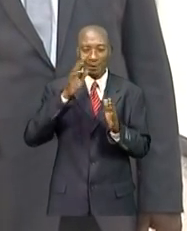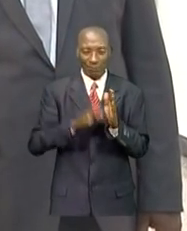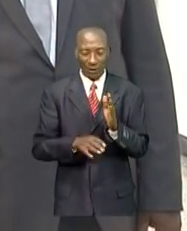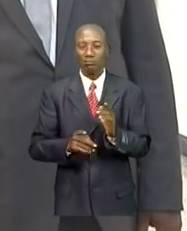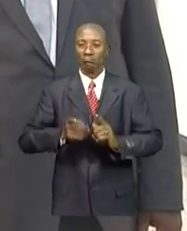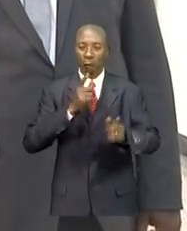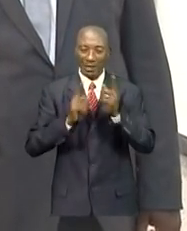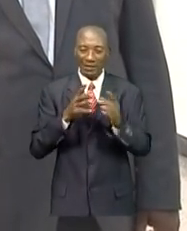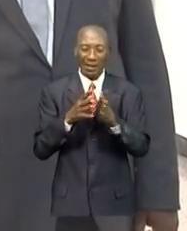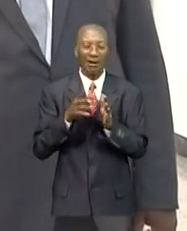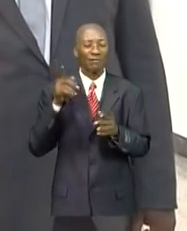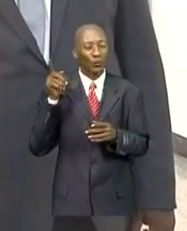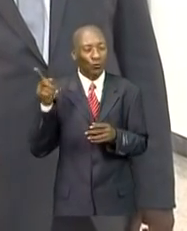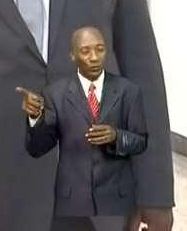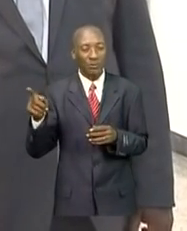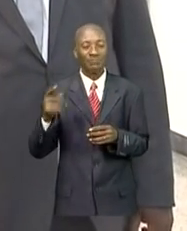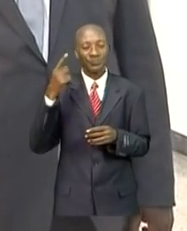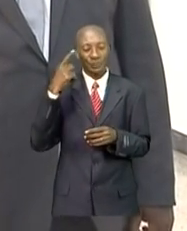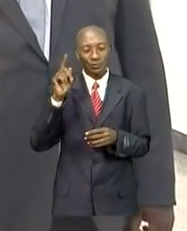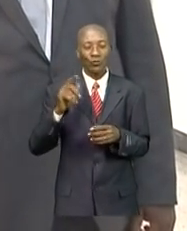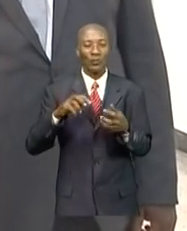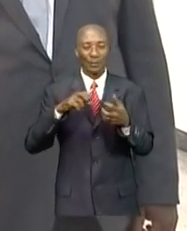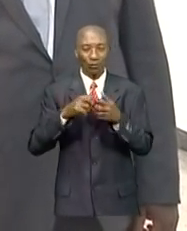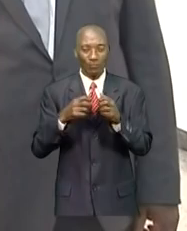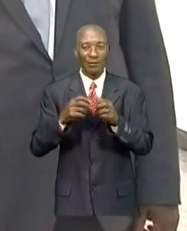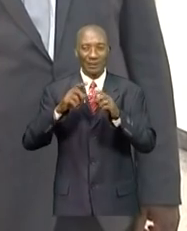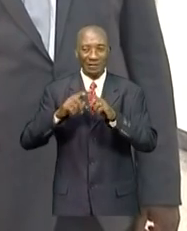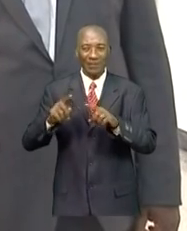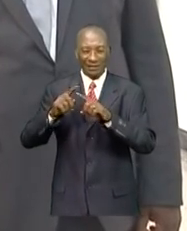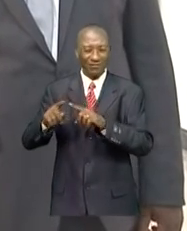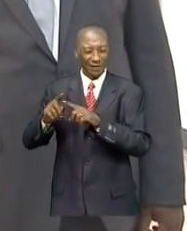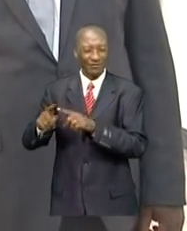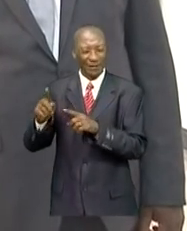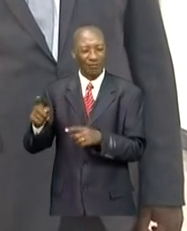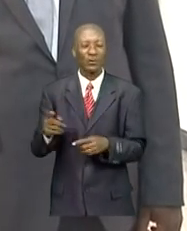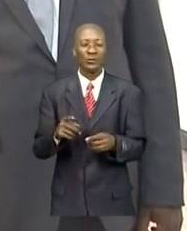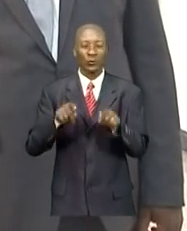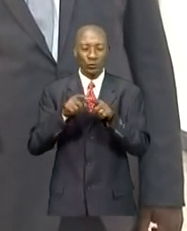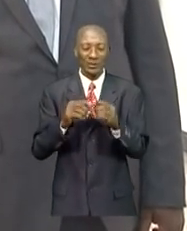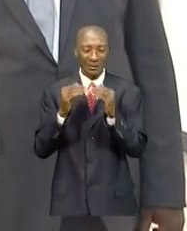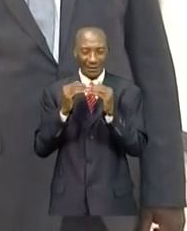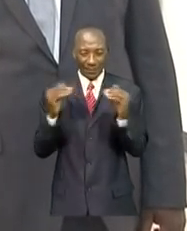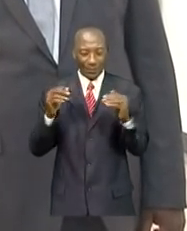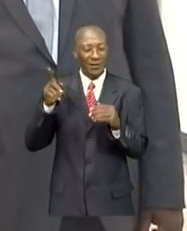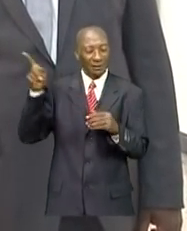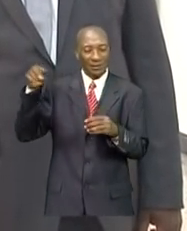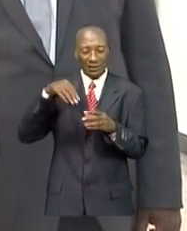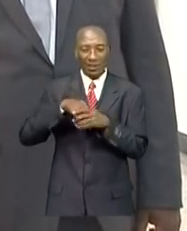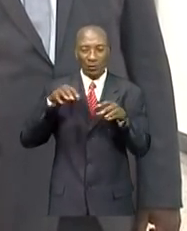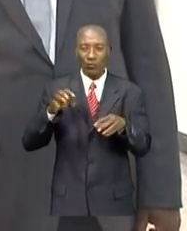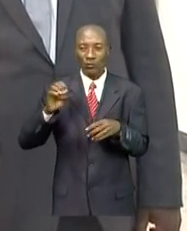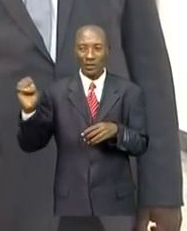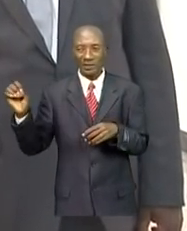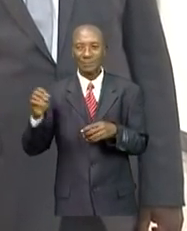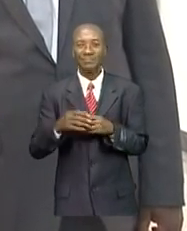tous concernés. Nous avons salué la dynamique mise en place par